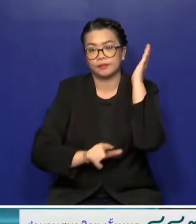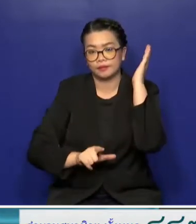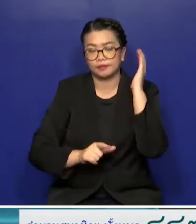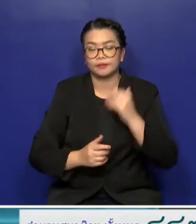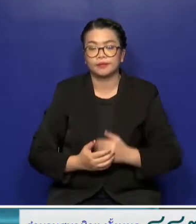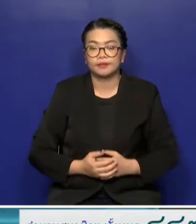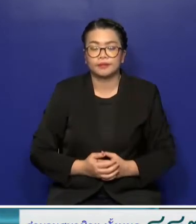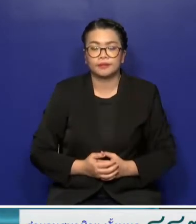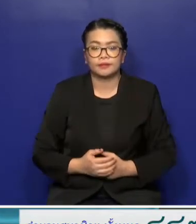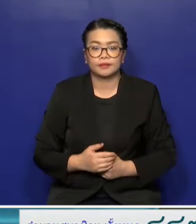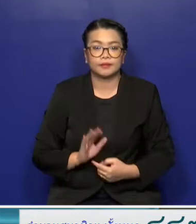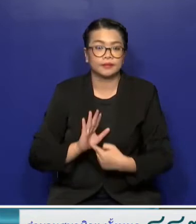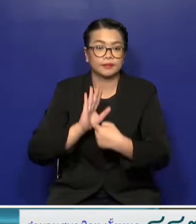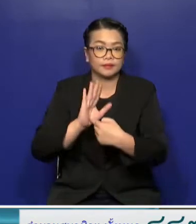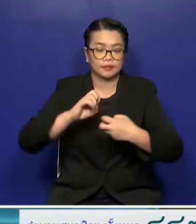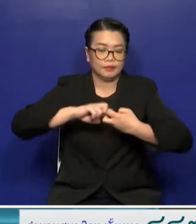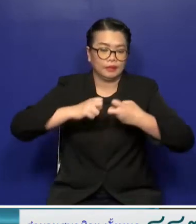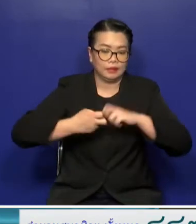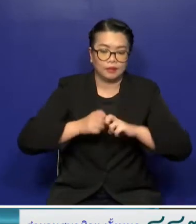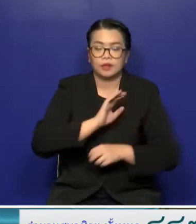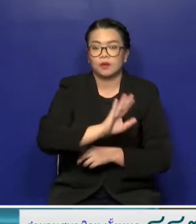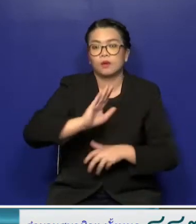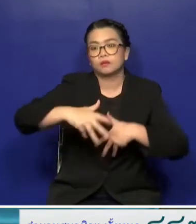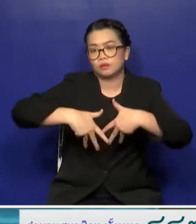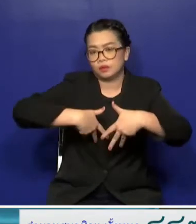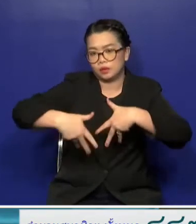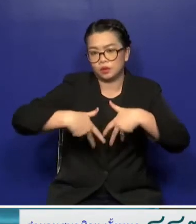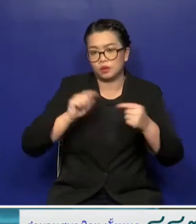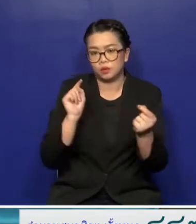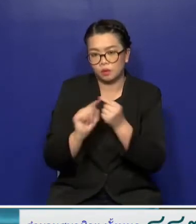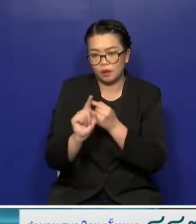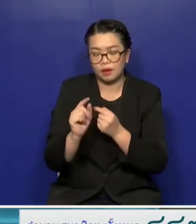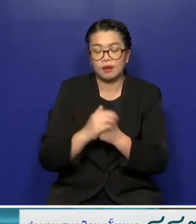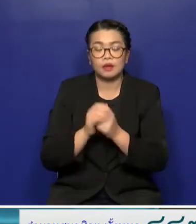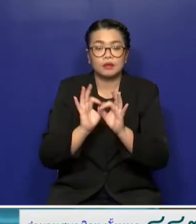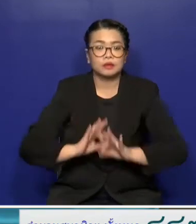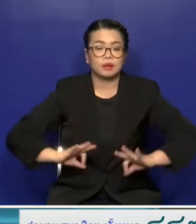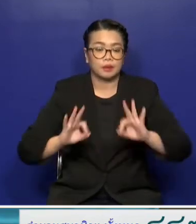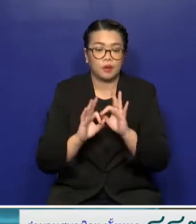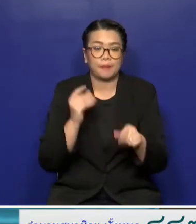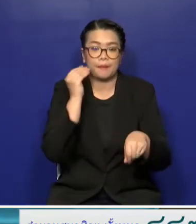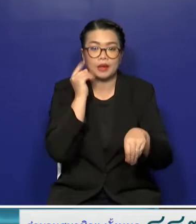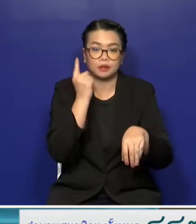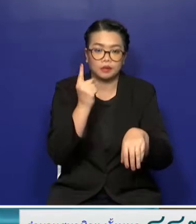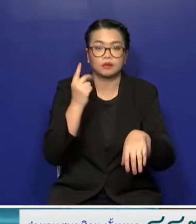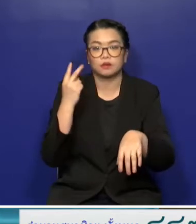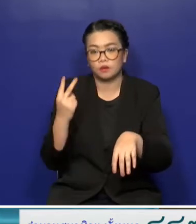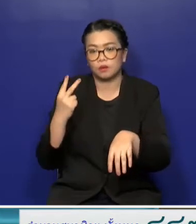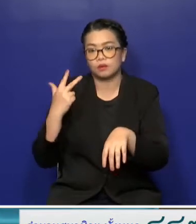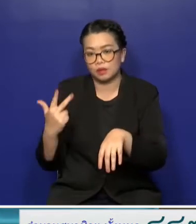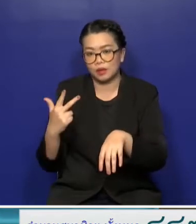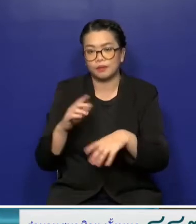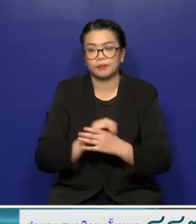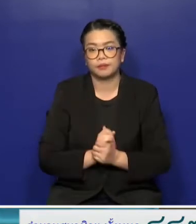รความดดร้อนของพนัประชาชน 1 เรื่องนะครับ เป็นของพนัปชาชน 1 หนึง หนึง